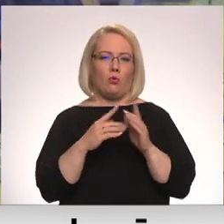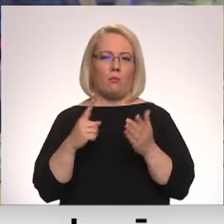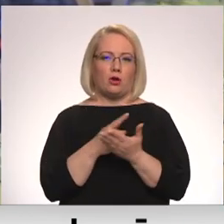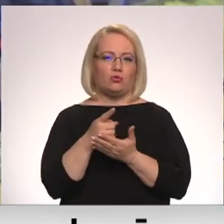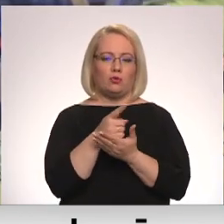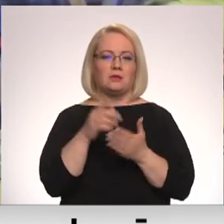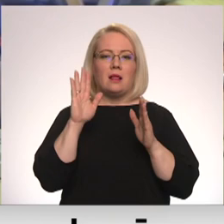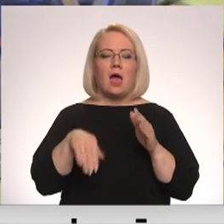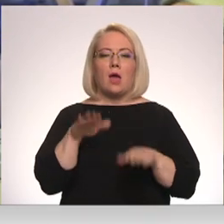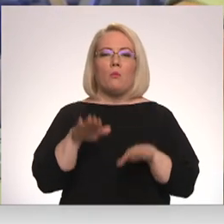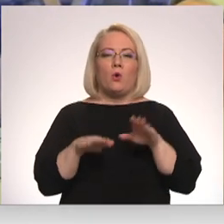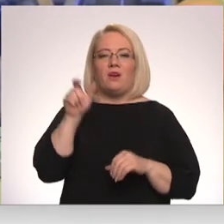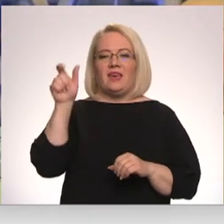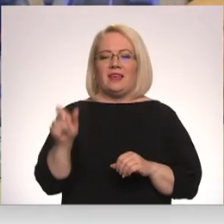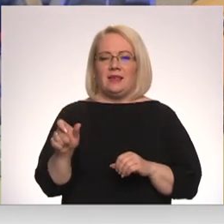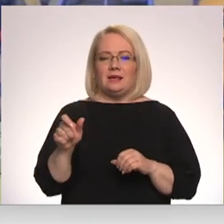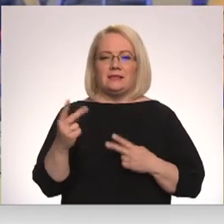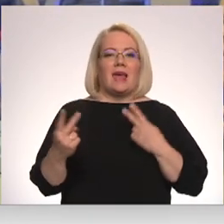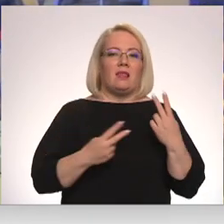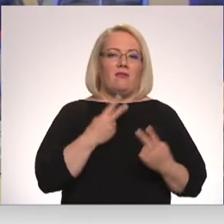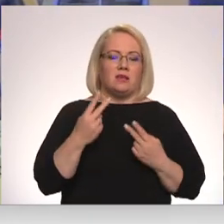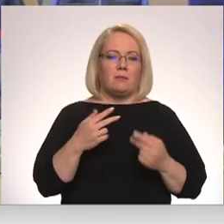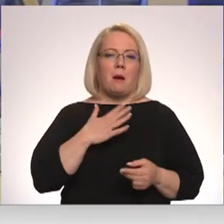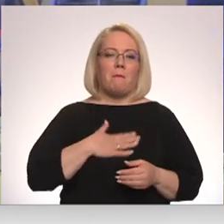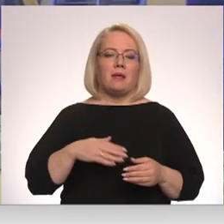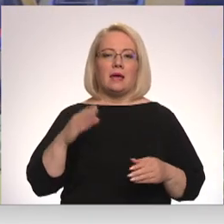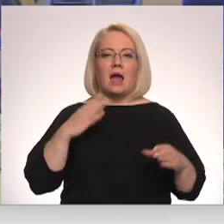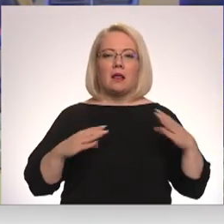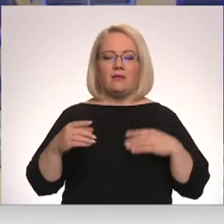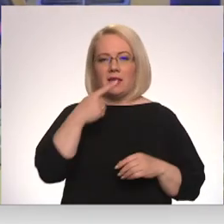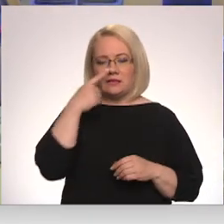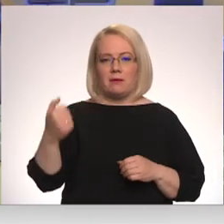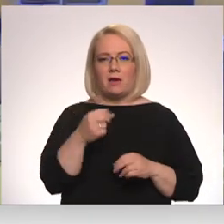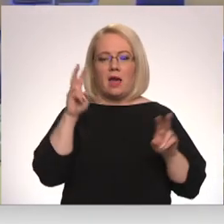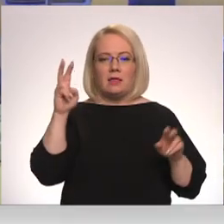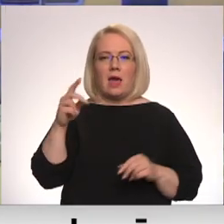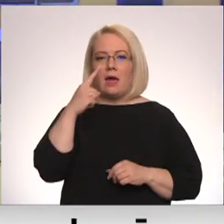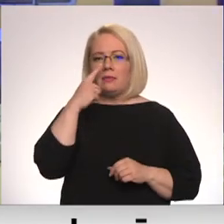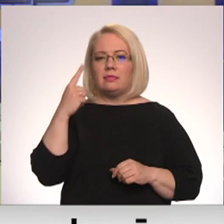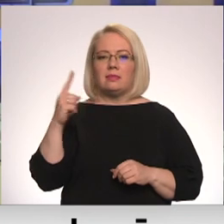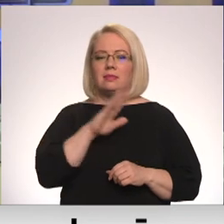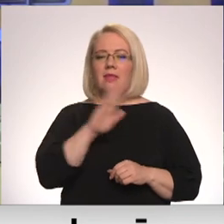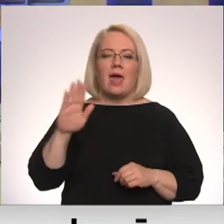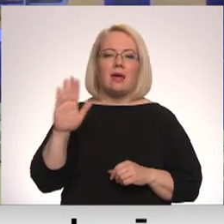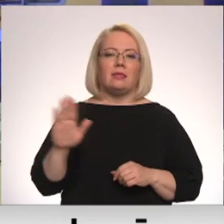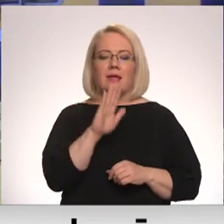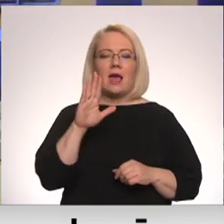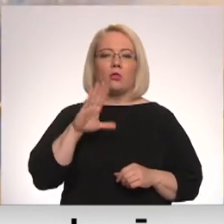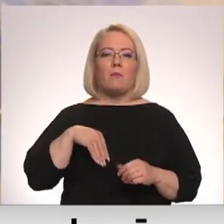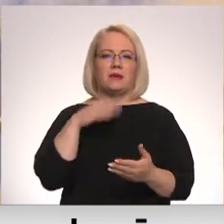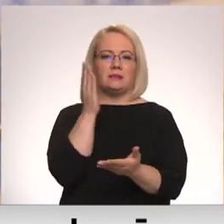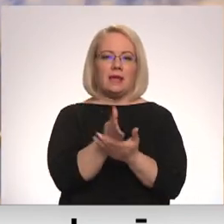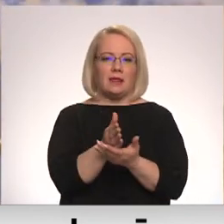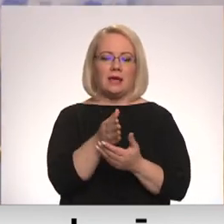iedvesmo. Un man ļoti patīk, ka akadēmijas 100 gadu sauklis ne diena bez līnijas. Un tad, pastoties uz